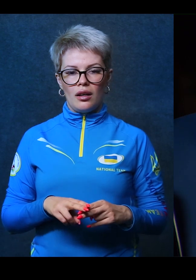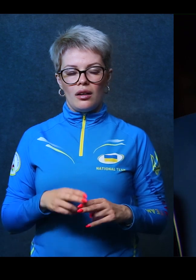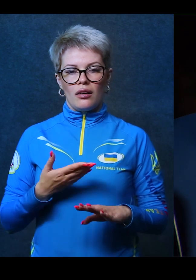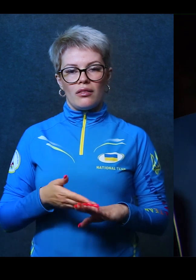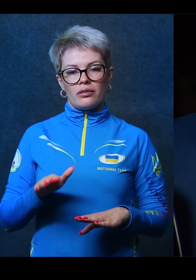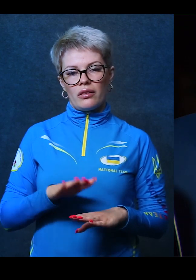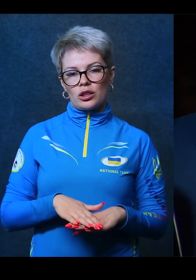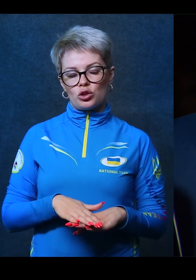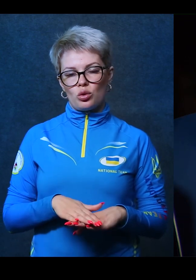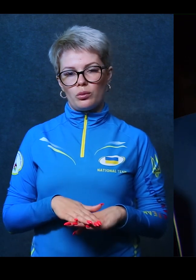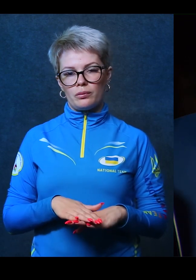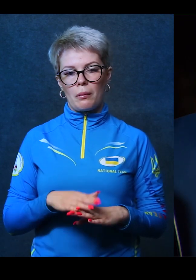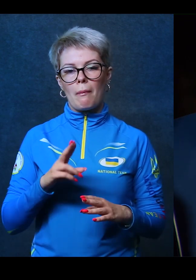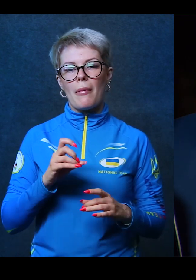важко